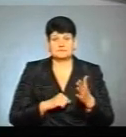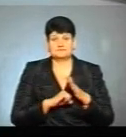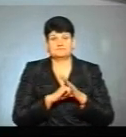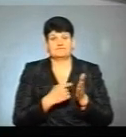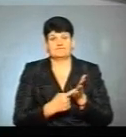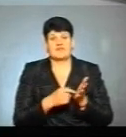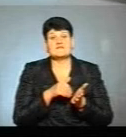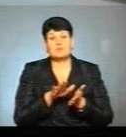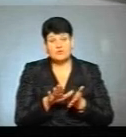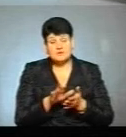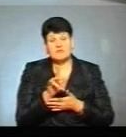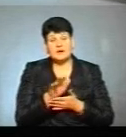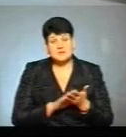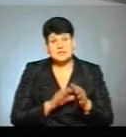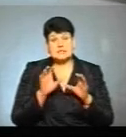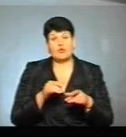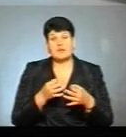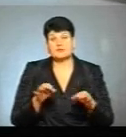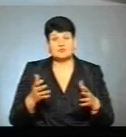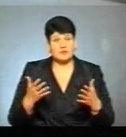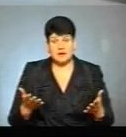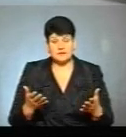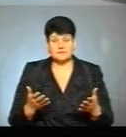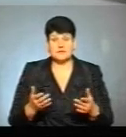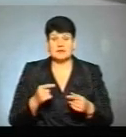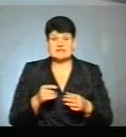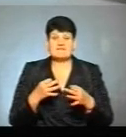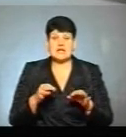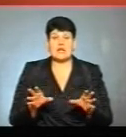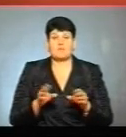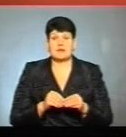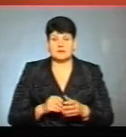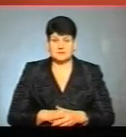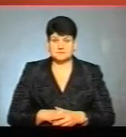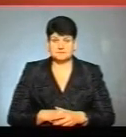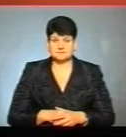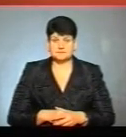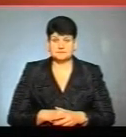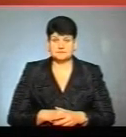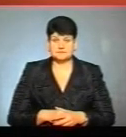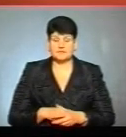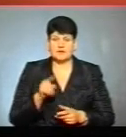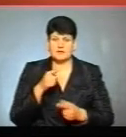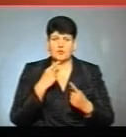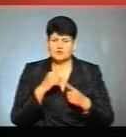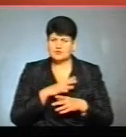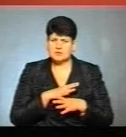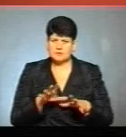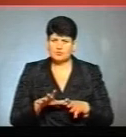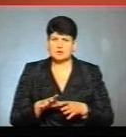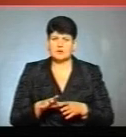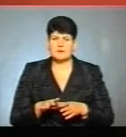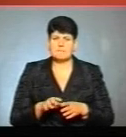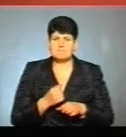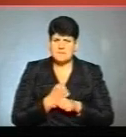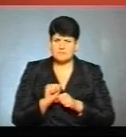відмовити і сказати: вибачте, але закон не дозволяє спонтанне утворення, так зване вільне об'єднання. Все-таки ви кажете, що не буде жодного